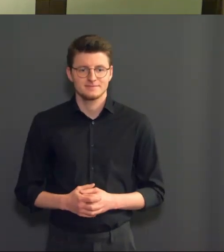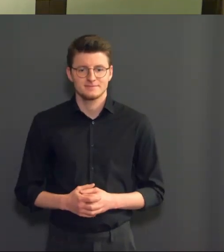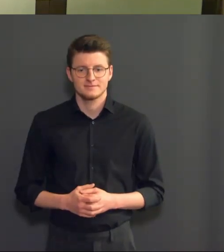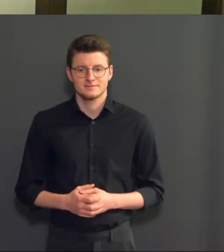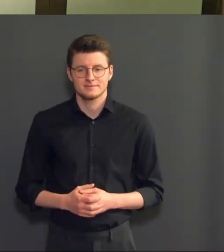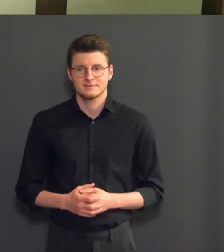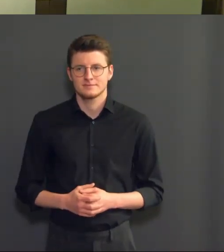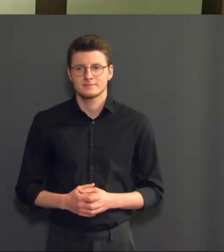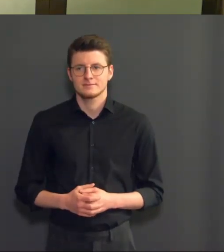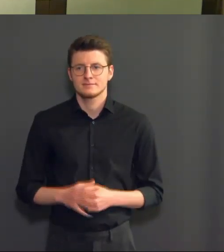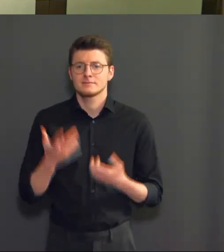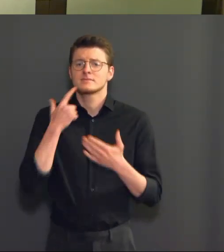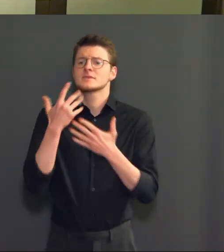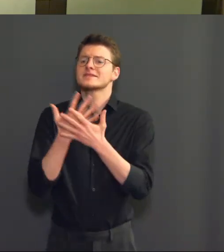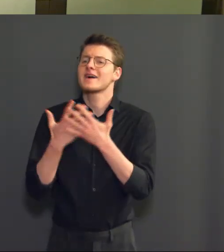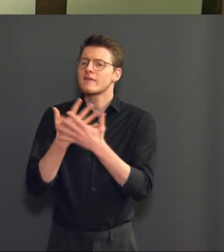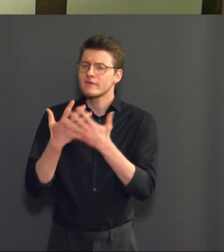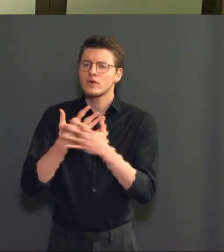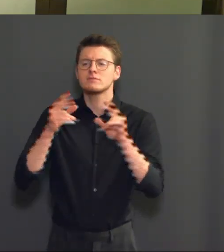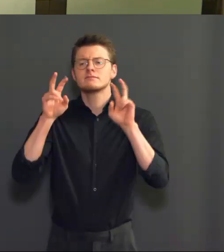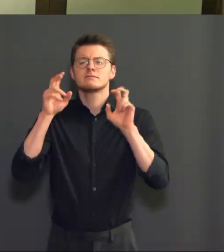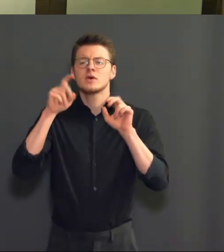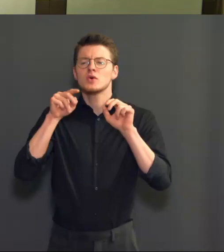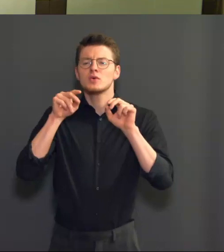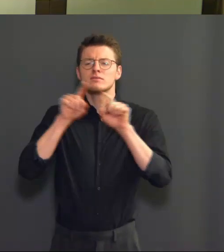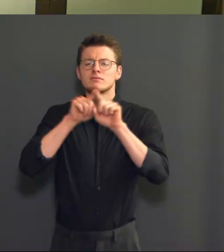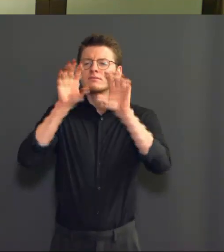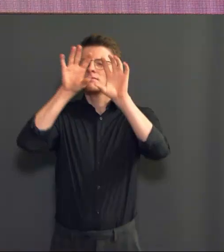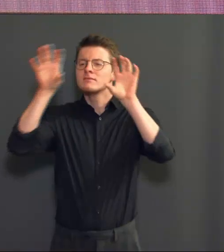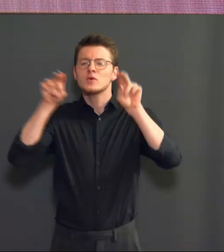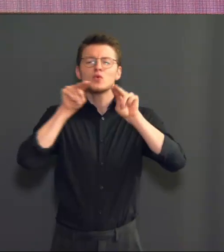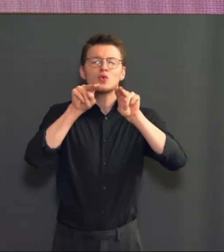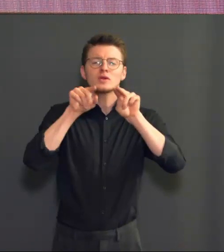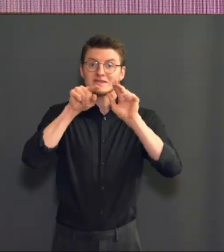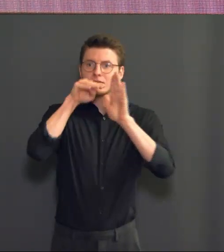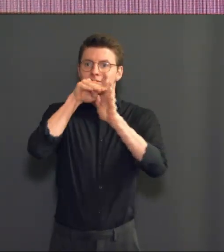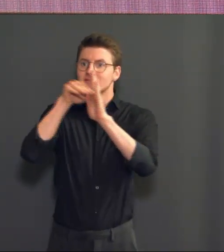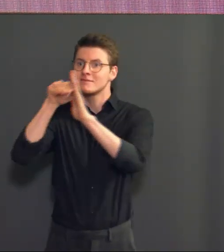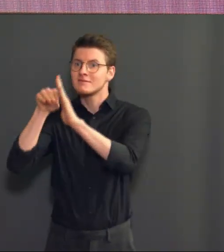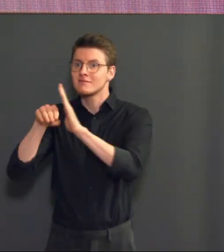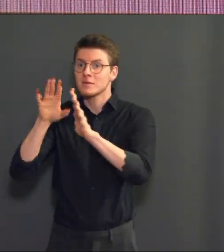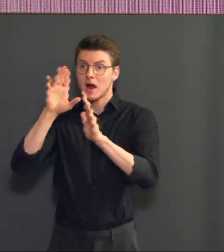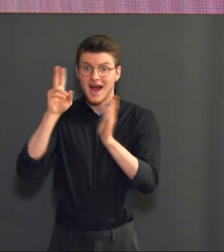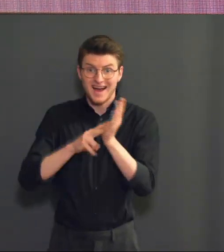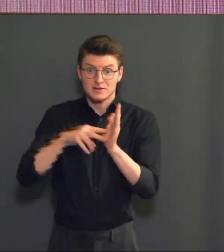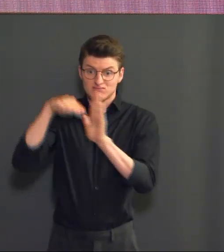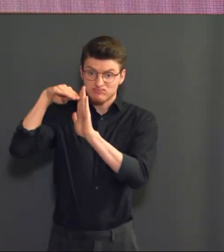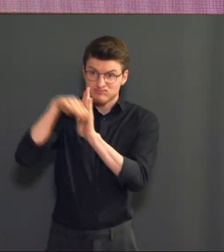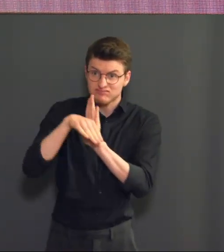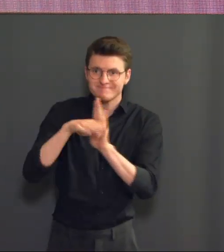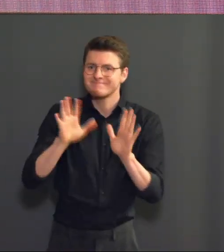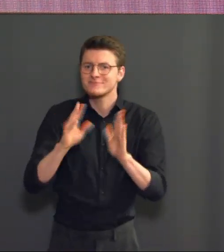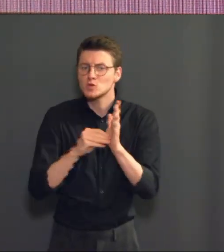De cijfers kleuren groen, maar voorlopig gaat het nog om lichtgroen, terwijl we in deze prille, koude lente